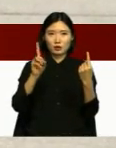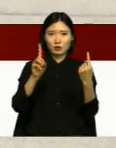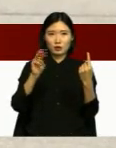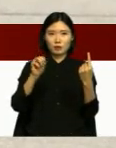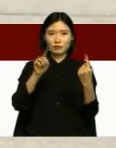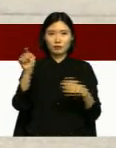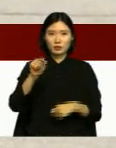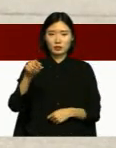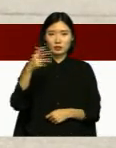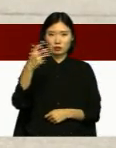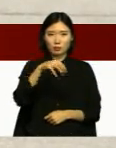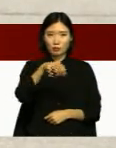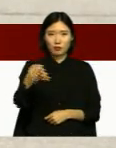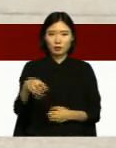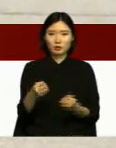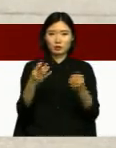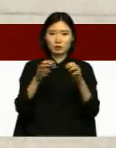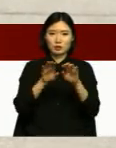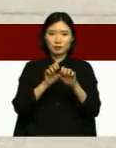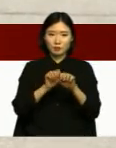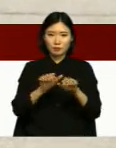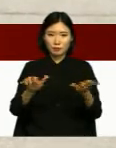8곳까지 행사가 퍼져나갈 수 있는